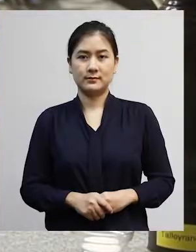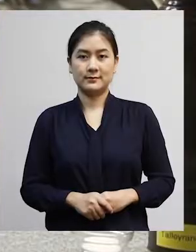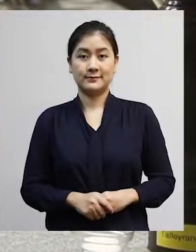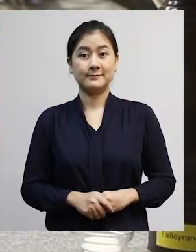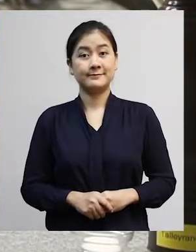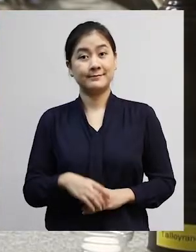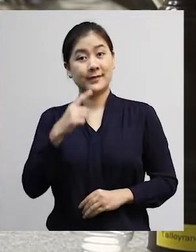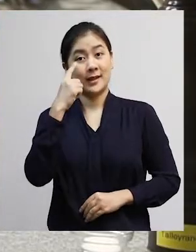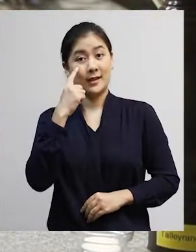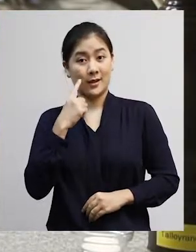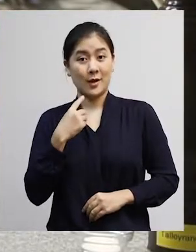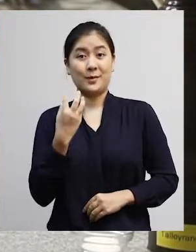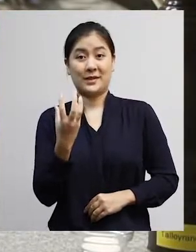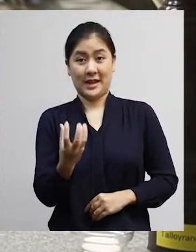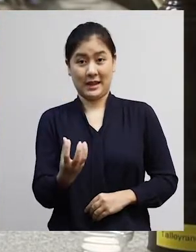หอมใหญ่ค่ะ